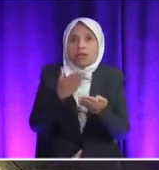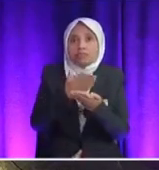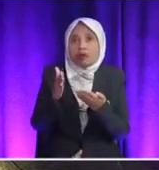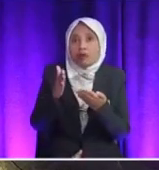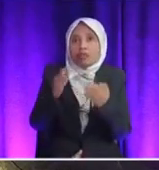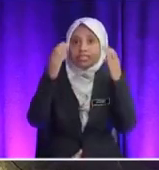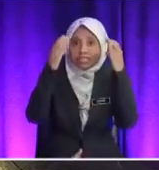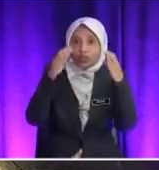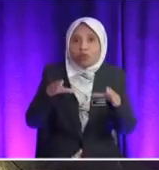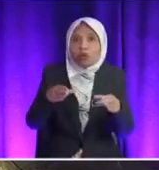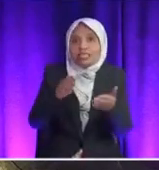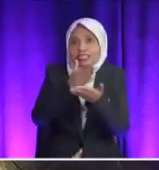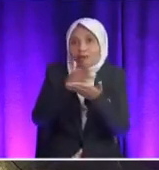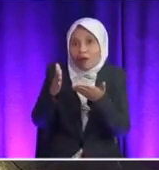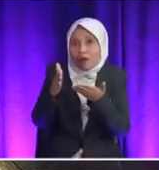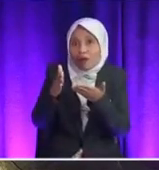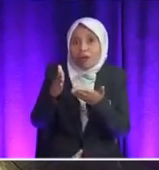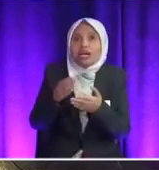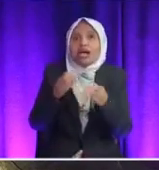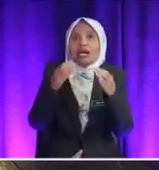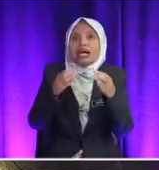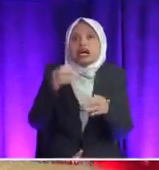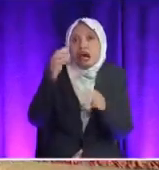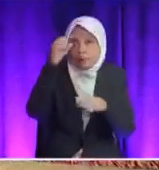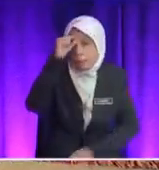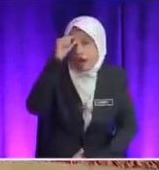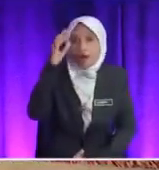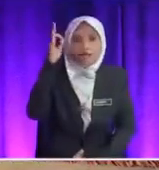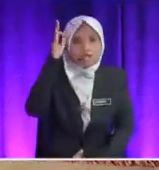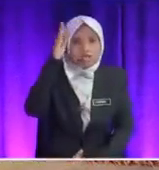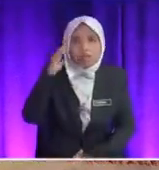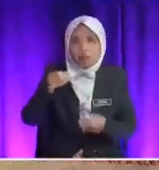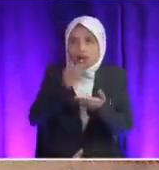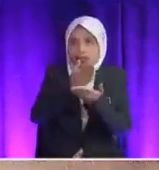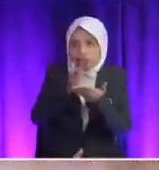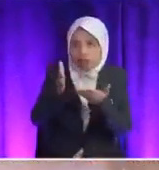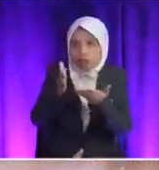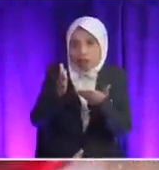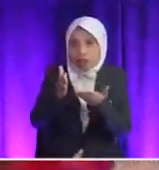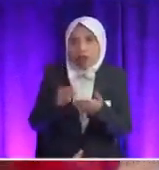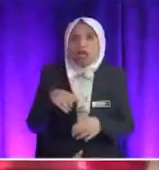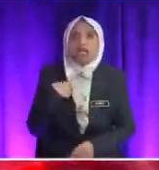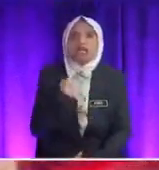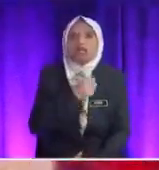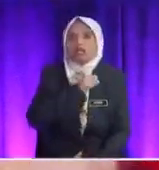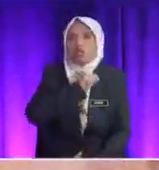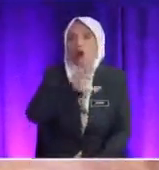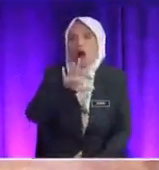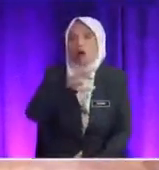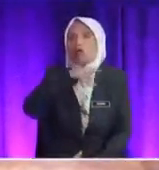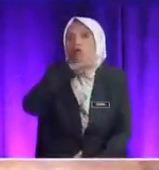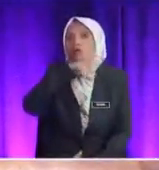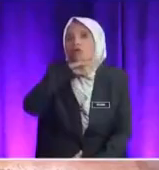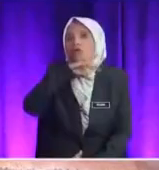Baskoro lagi beli misi Halo senyum kayak biadab asal maksudnya lah kita buang serat kotoran yang ada melekat